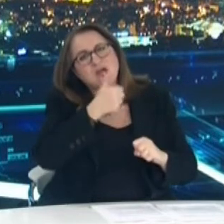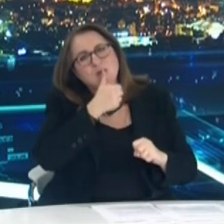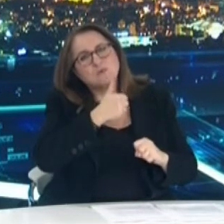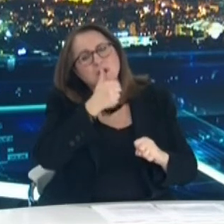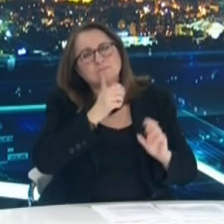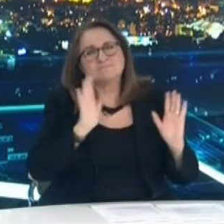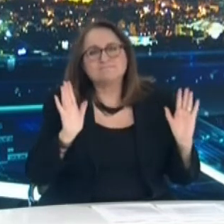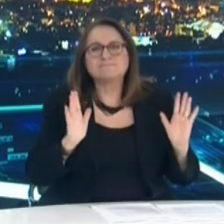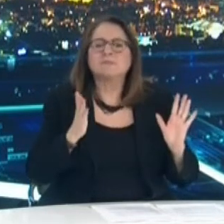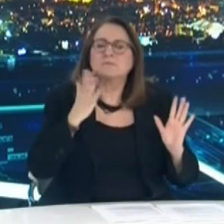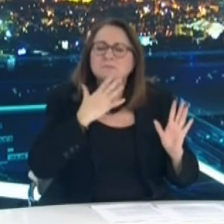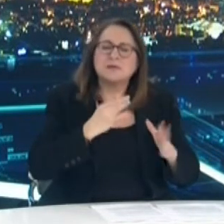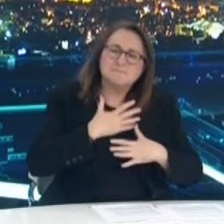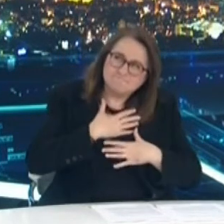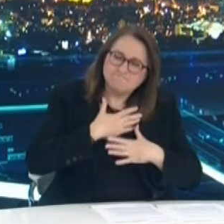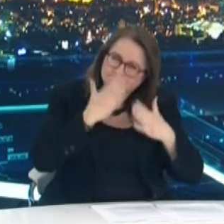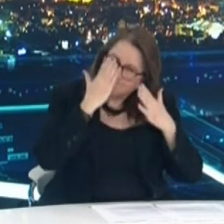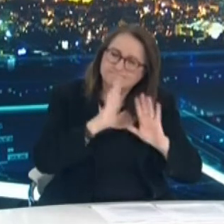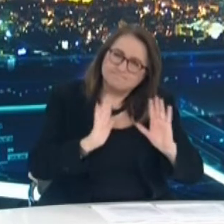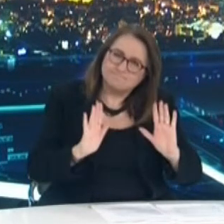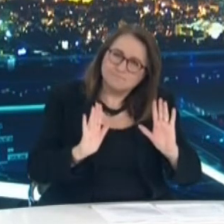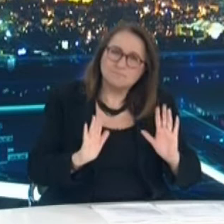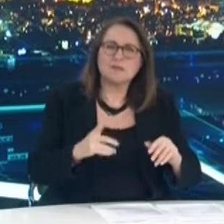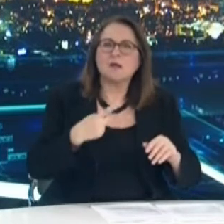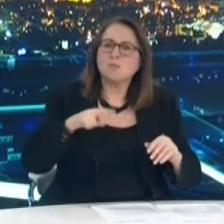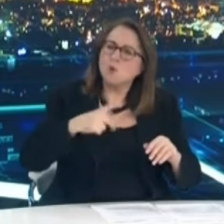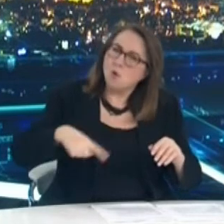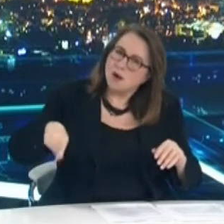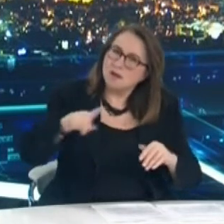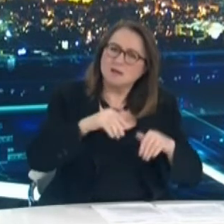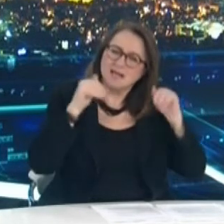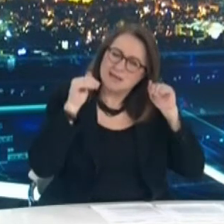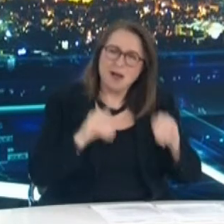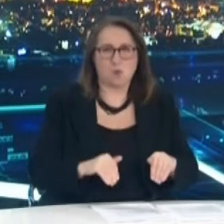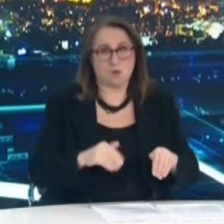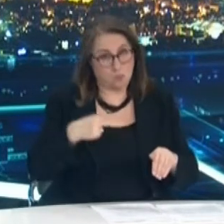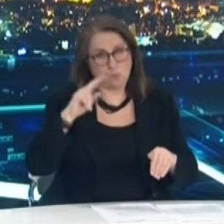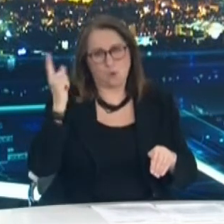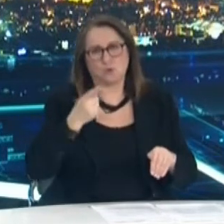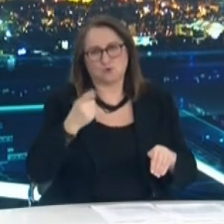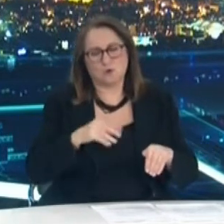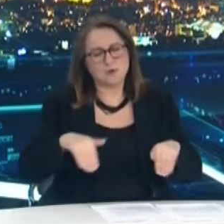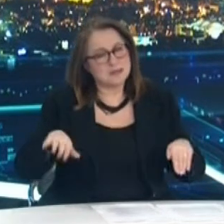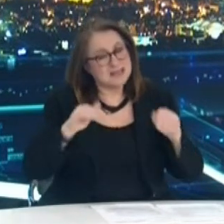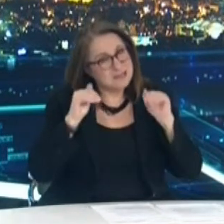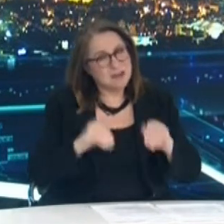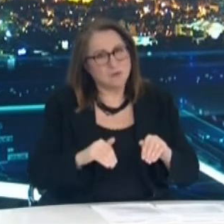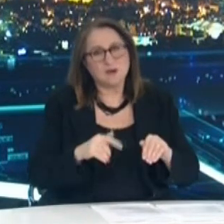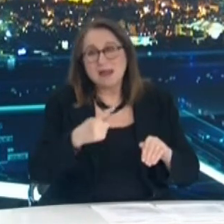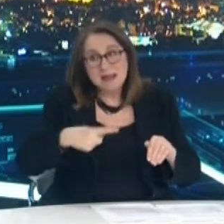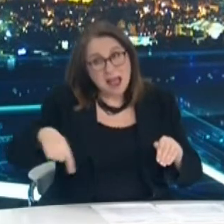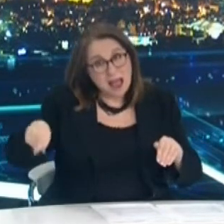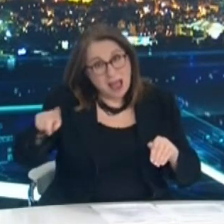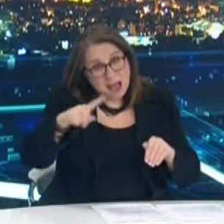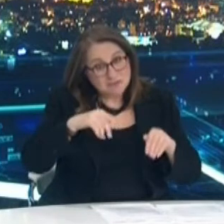μας ακολουθεί πιστά τα μέτρα και συμβάλλει για να μην δούμε μια εκθετική αύξηση των κρουσμάτων. Οι πολίτες αυτοί δημιουργούν ένα τείχος